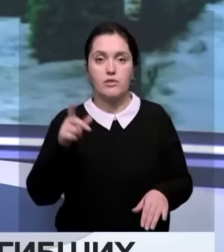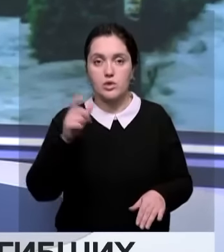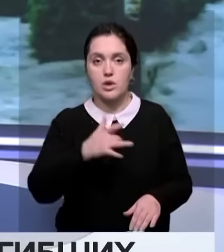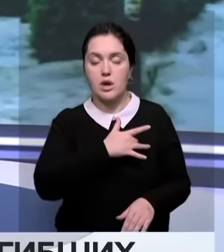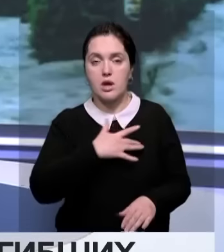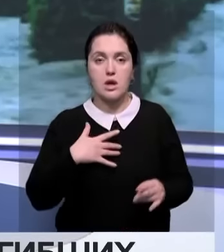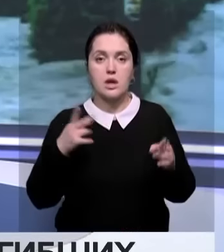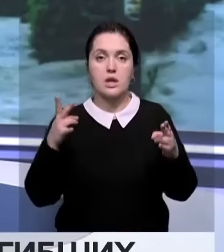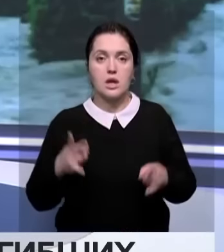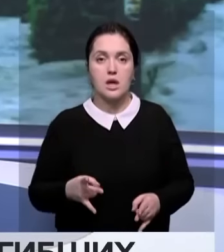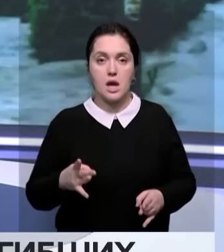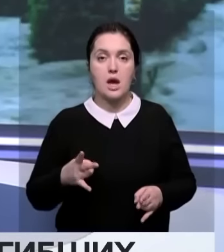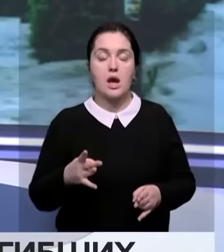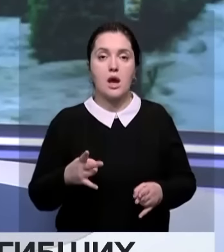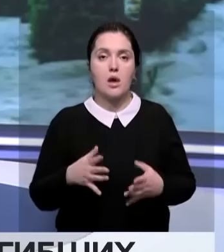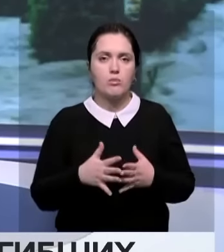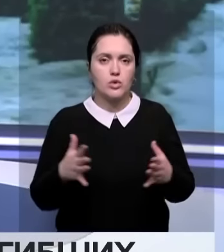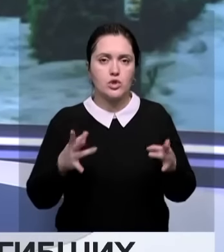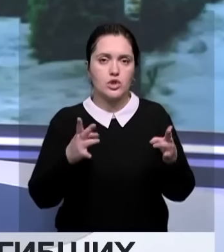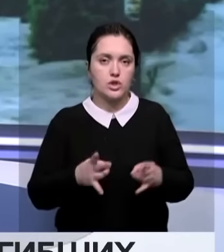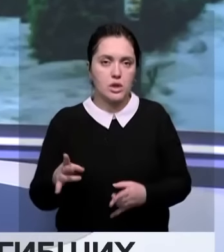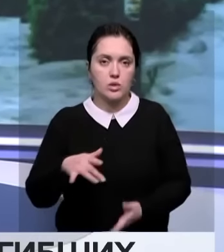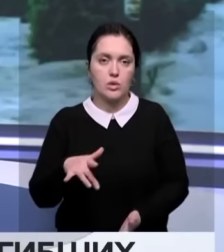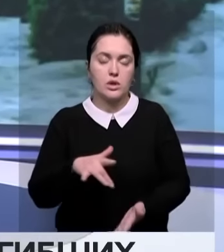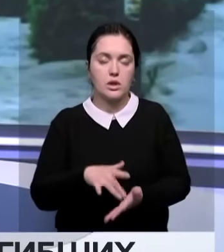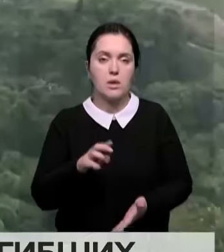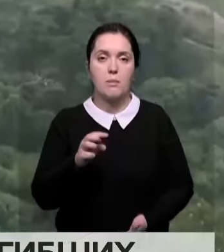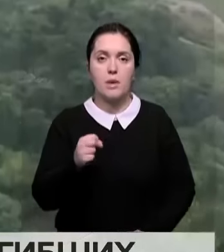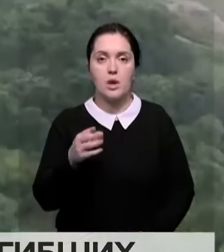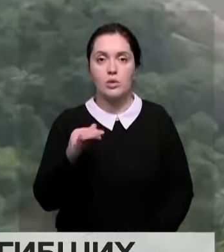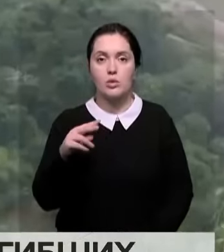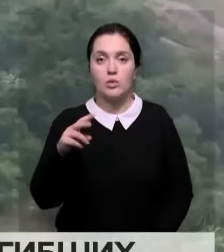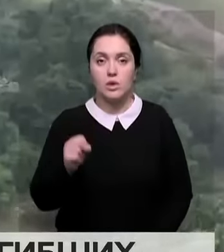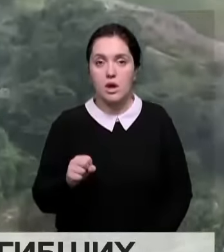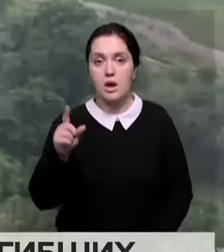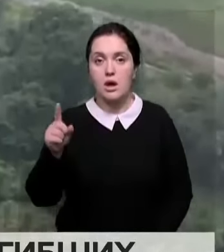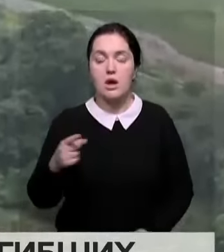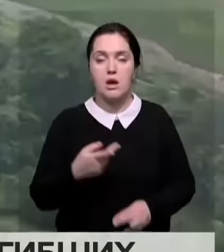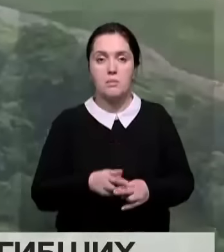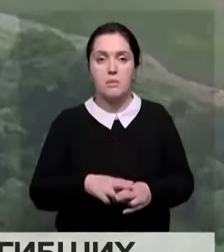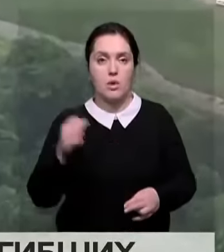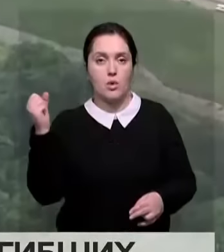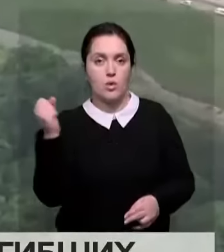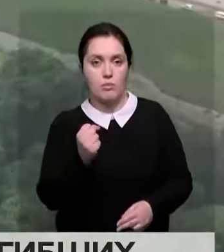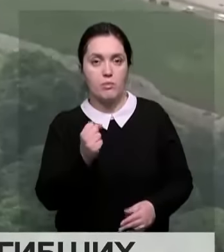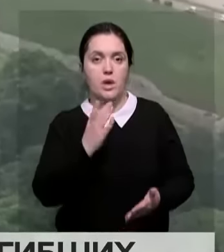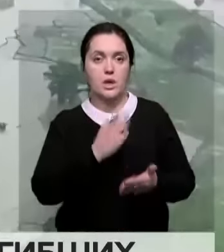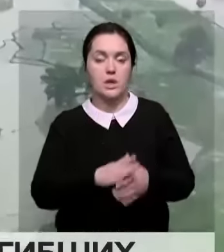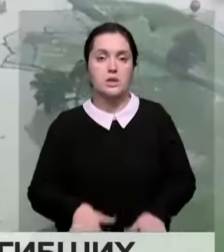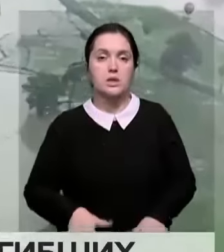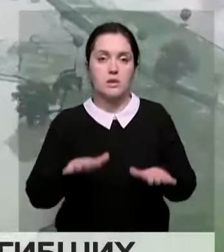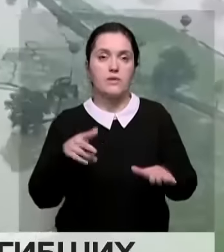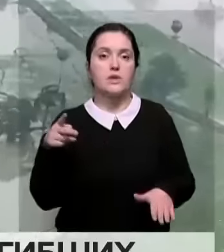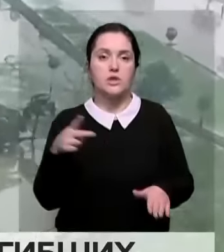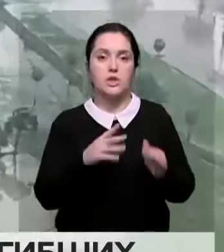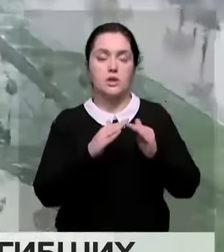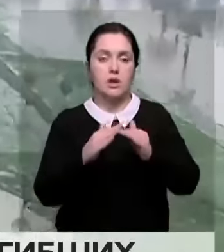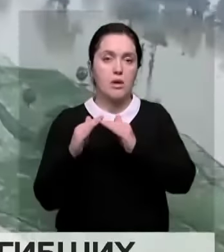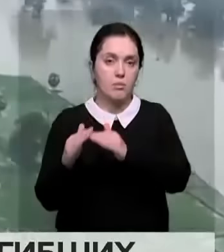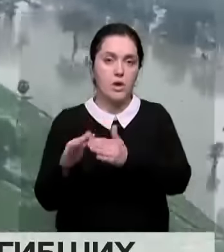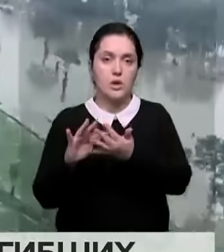ранения, передает Рейтер. Больше всего жертв в городе Бадула. На него пришелся основной удар стихии. Там затопило почти